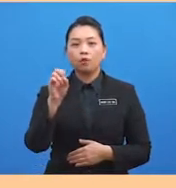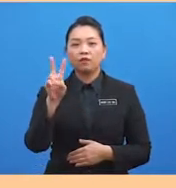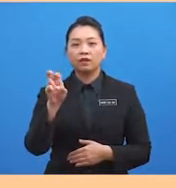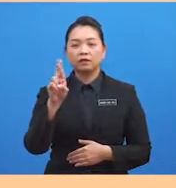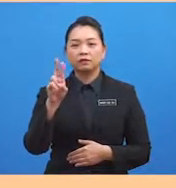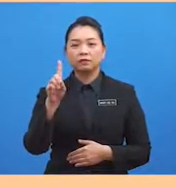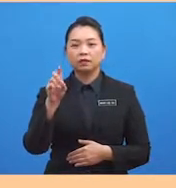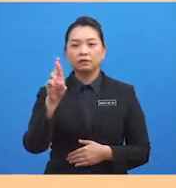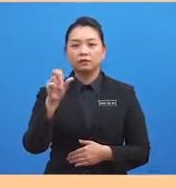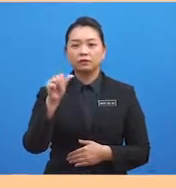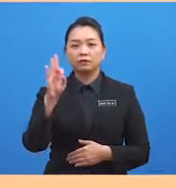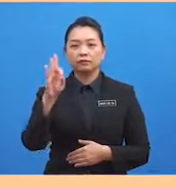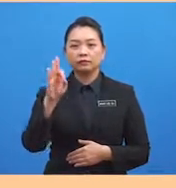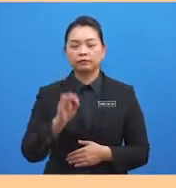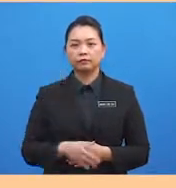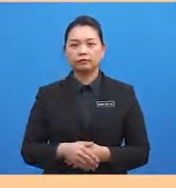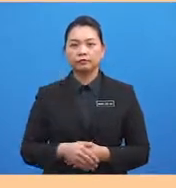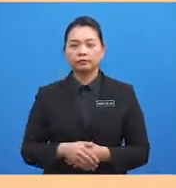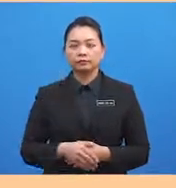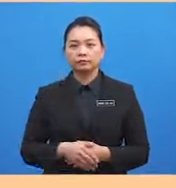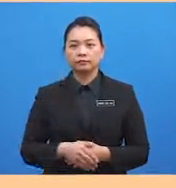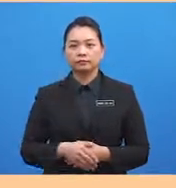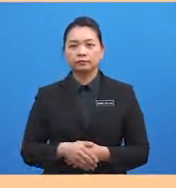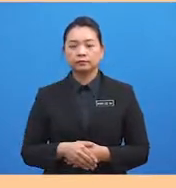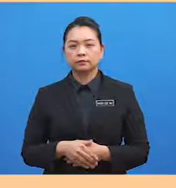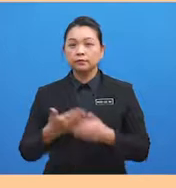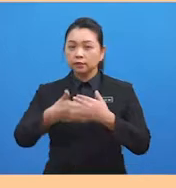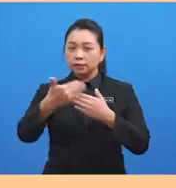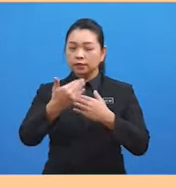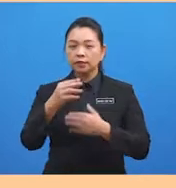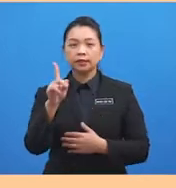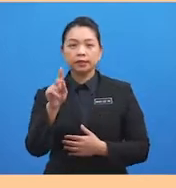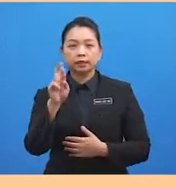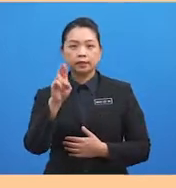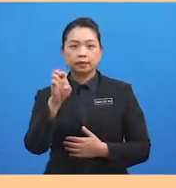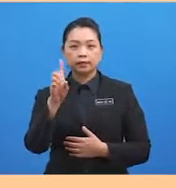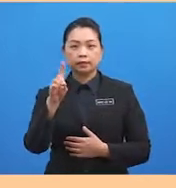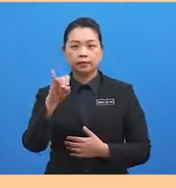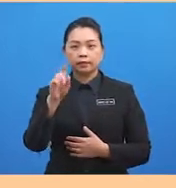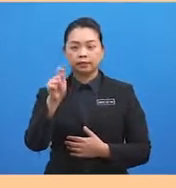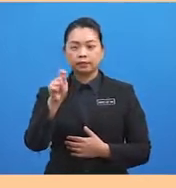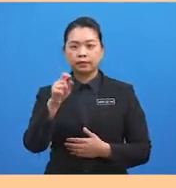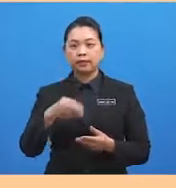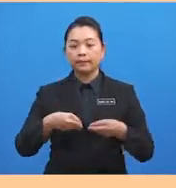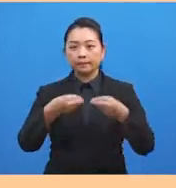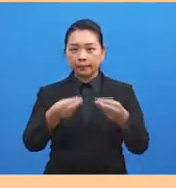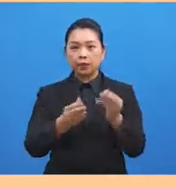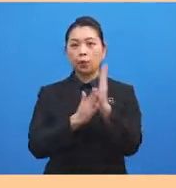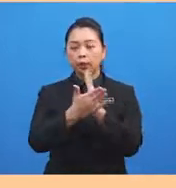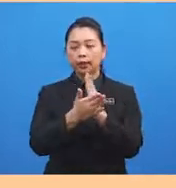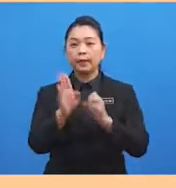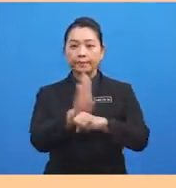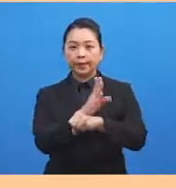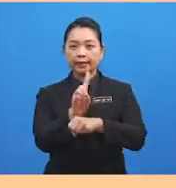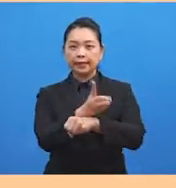ialah kemudahan kredit yang diberikan oleh bank perdagangan untuk pemegang